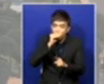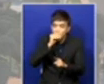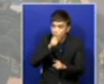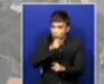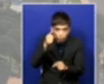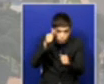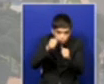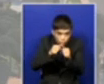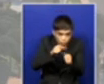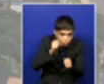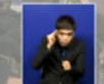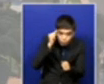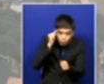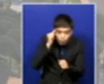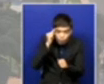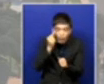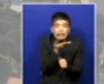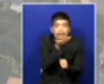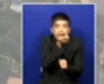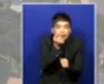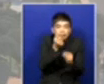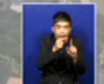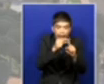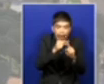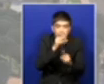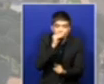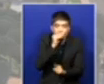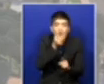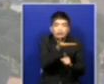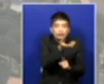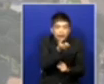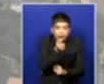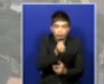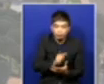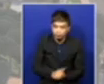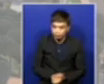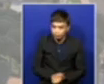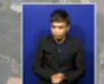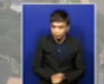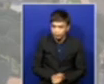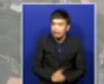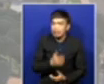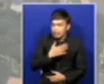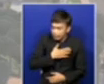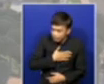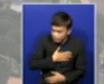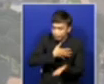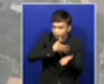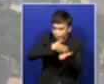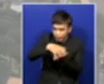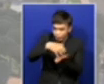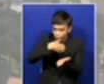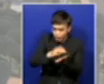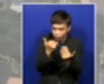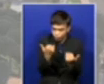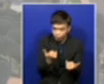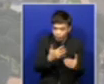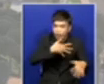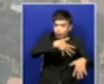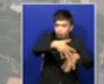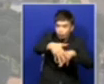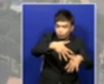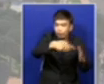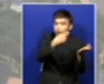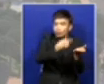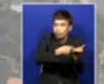ประท้วงท่านประธานครับผมจึงบอกอย่างนี้ครับว่าพี่น้องประชาชนครับเงินประกันสัง